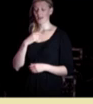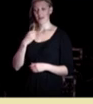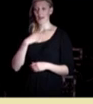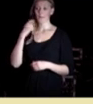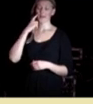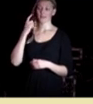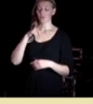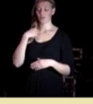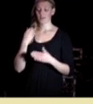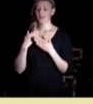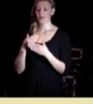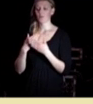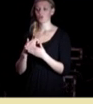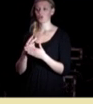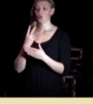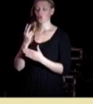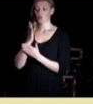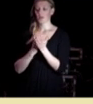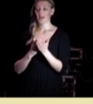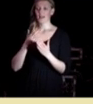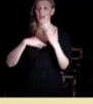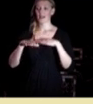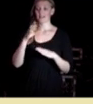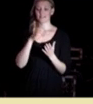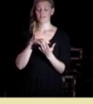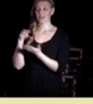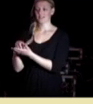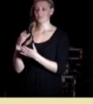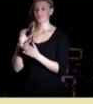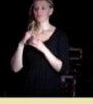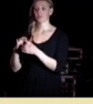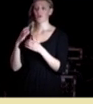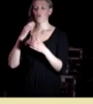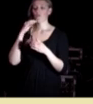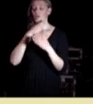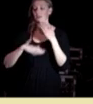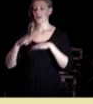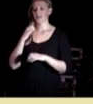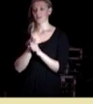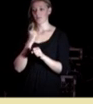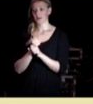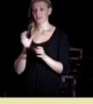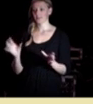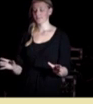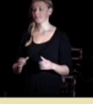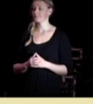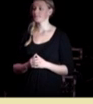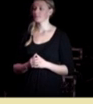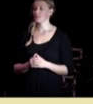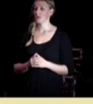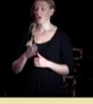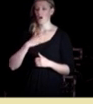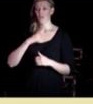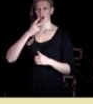påstand er at vi nærmer oss et todelt helsevesen i forhold til folkehelsearbeid. Og er det sånn da at vi